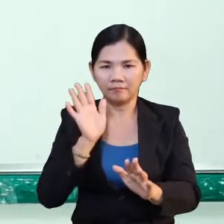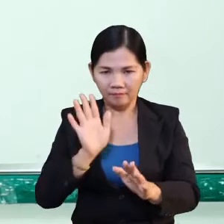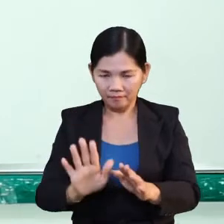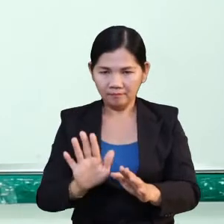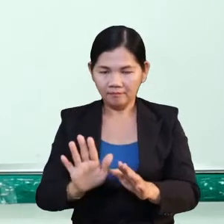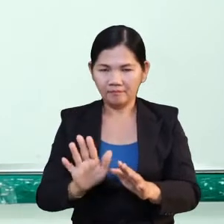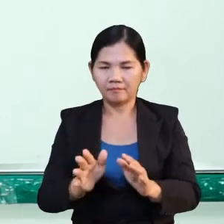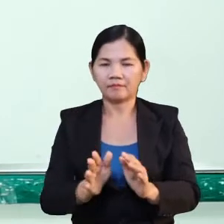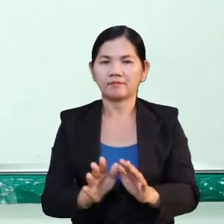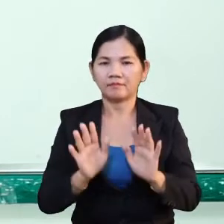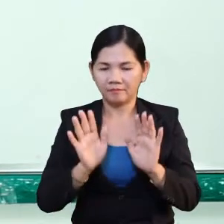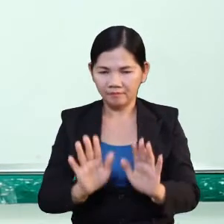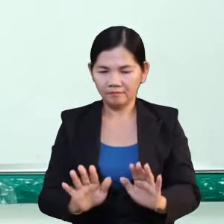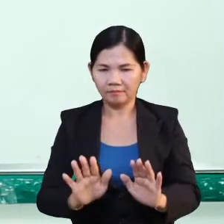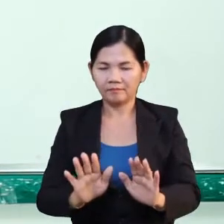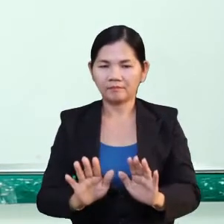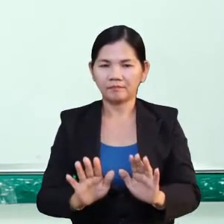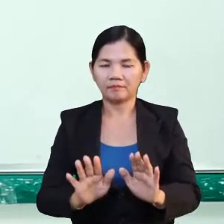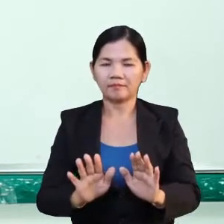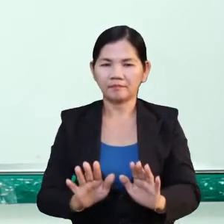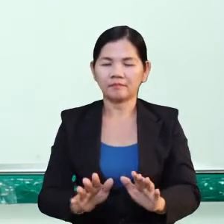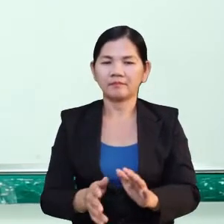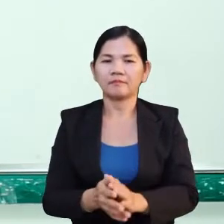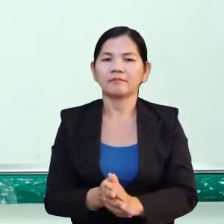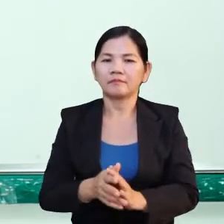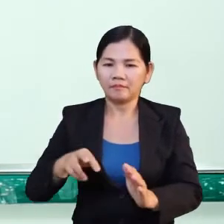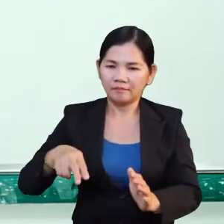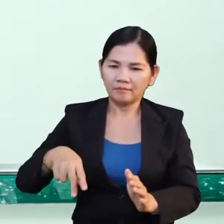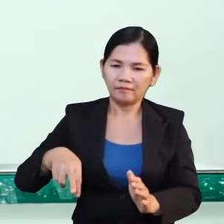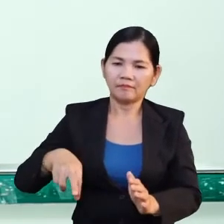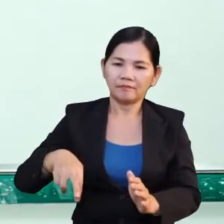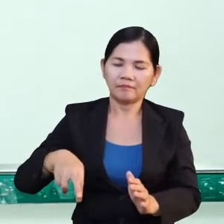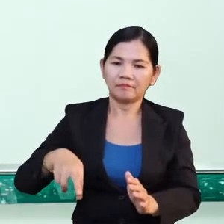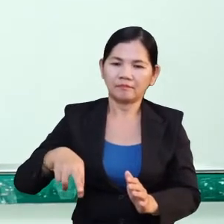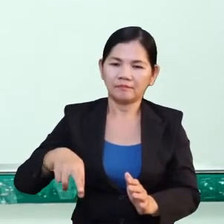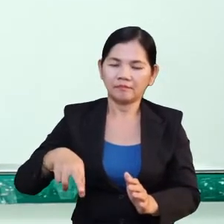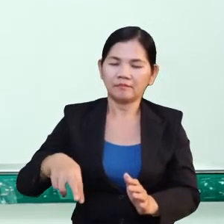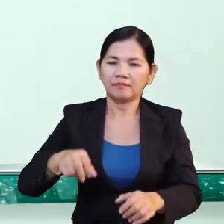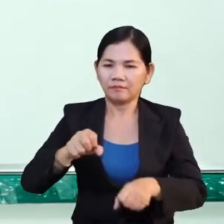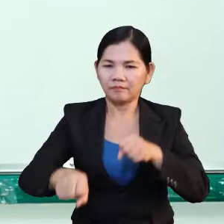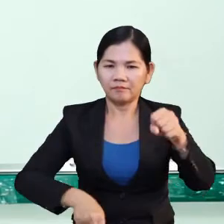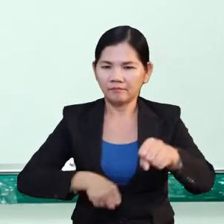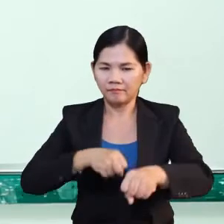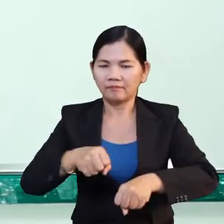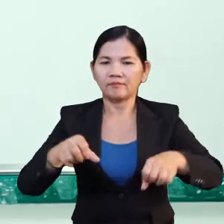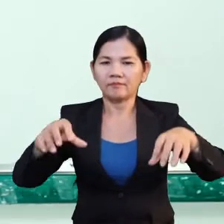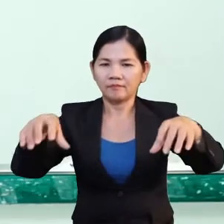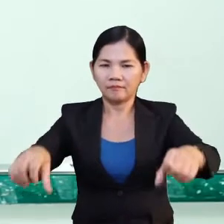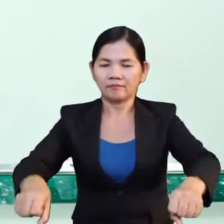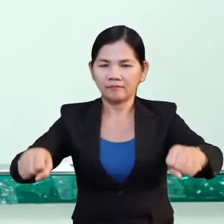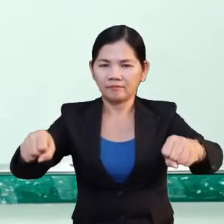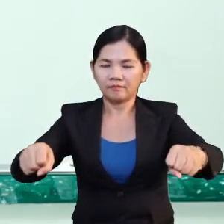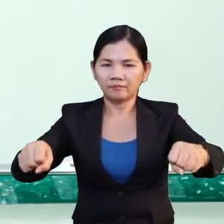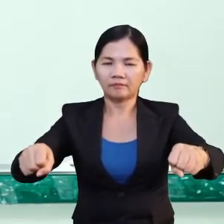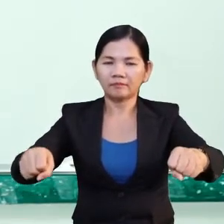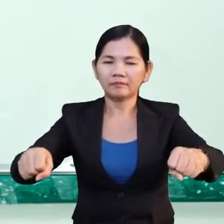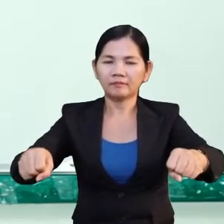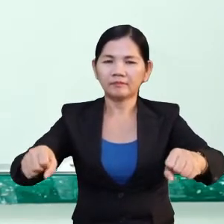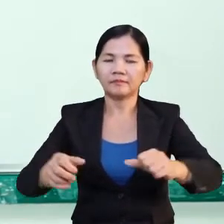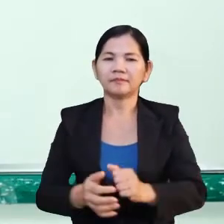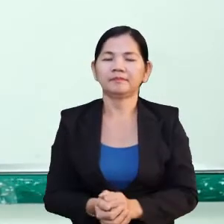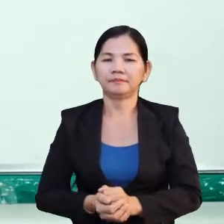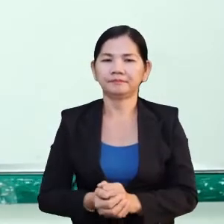ញទេកូនគ្រាន់តែត្រៀមបើកូនដើរវិញកូនត្រៀមត្រៀមដើរបើកូនជីកកង់កូនត្រៀមដាក់ដៃលើចាកង់ឲ្